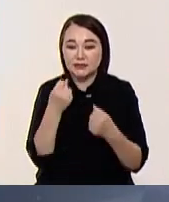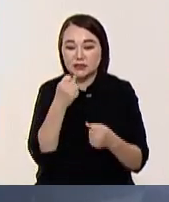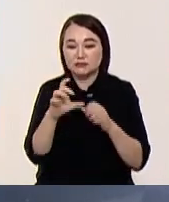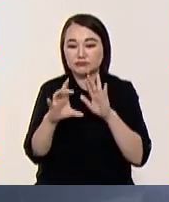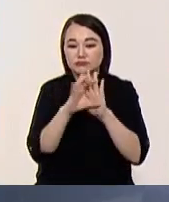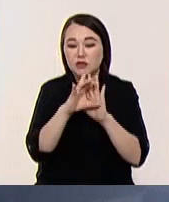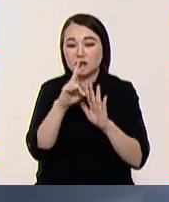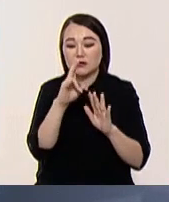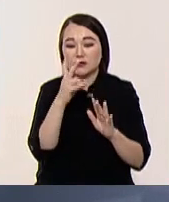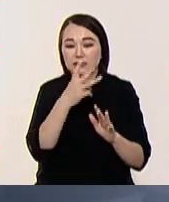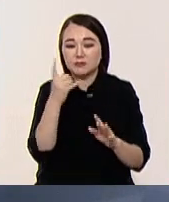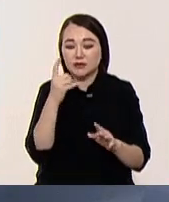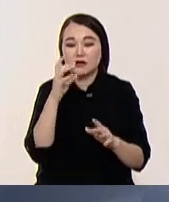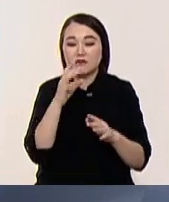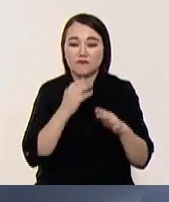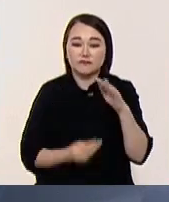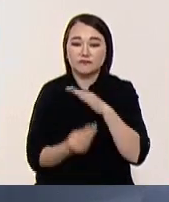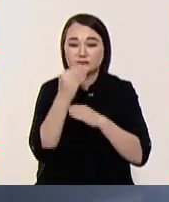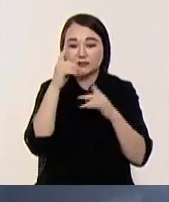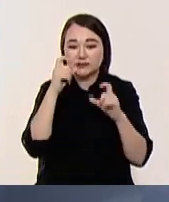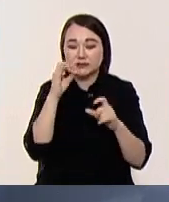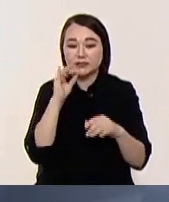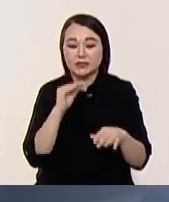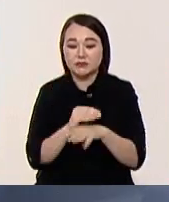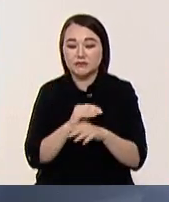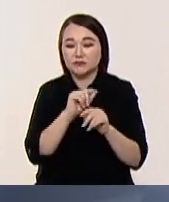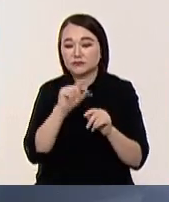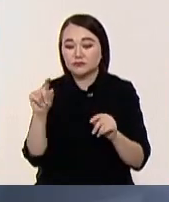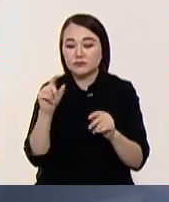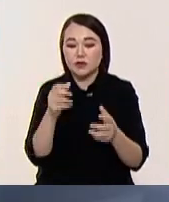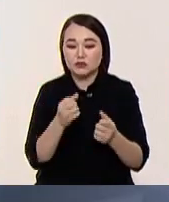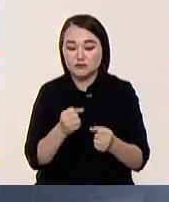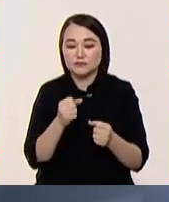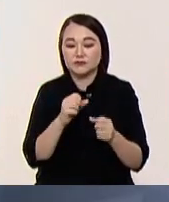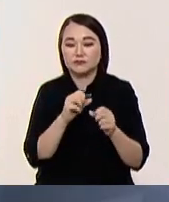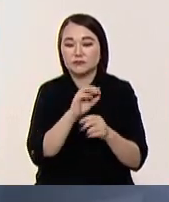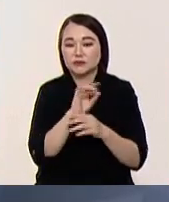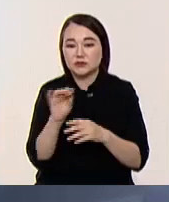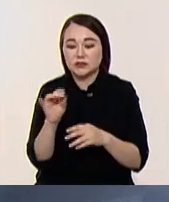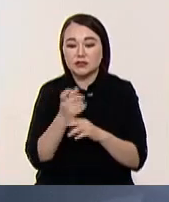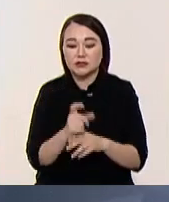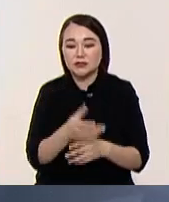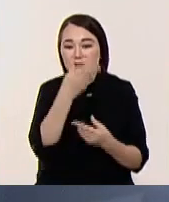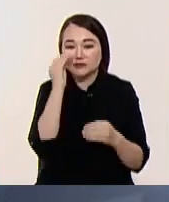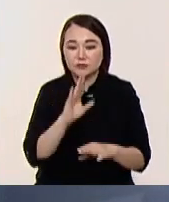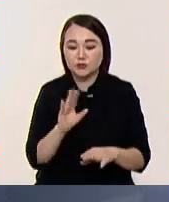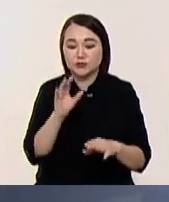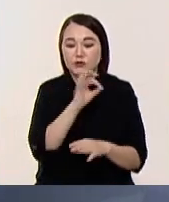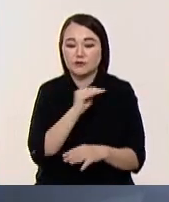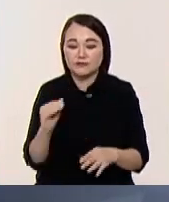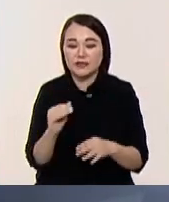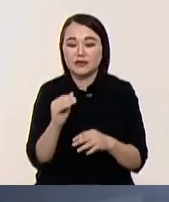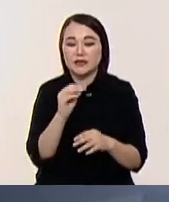логотип канала. Выложите фотографию в Инстаграм и добавьте в описание получившееся предложение. Не забудьте отметить официальный